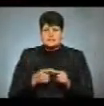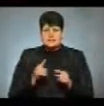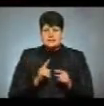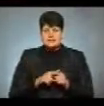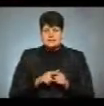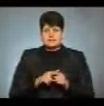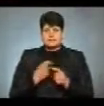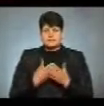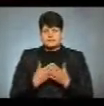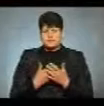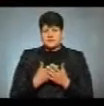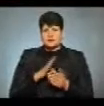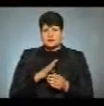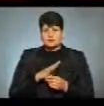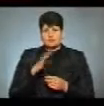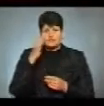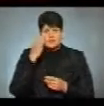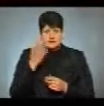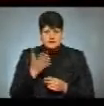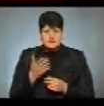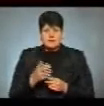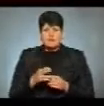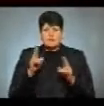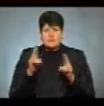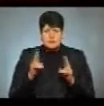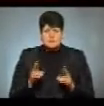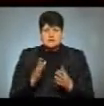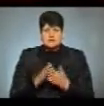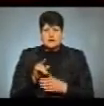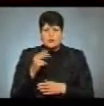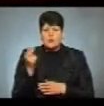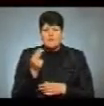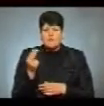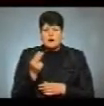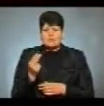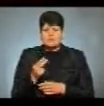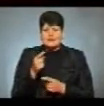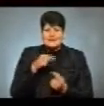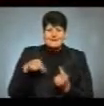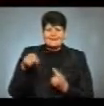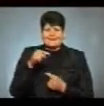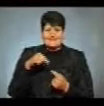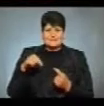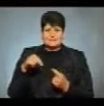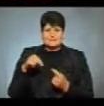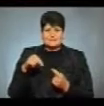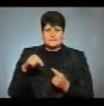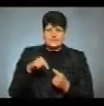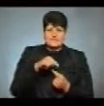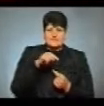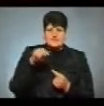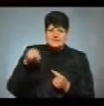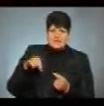сакральний символ, який пішов з Індії. Принцип полягає у малюванні кіл від центру до